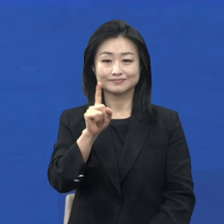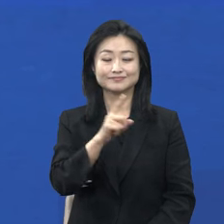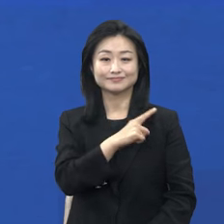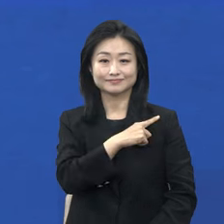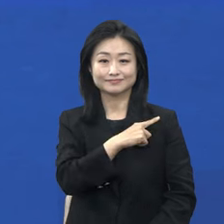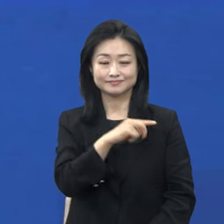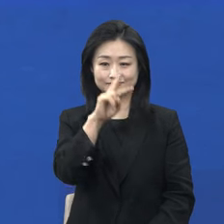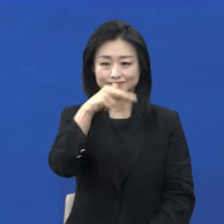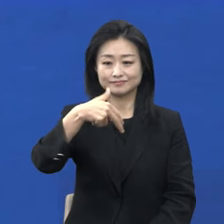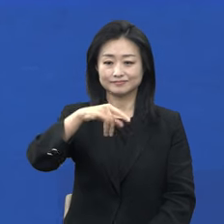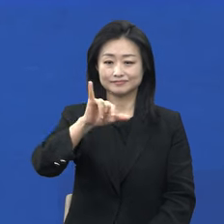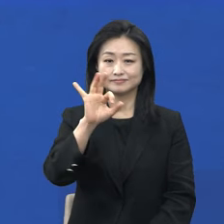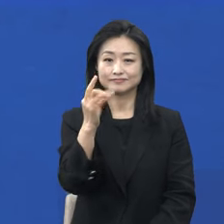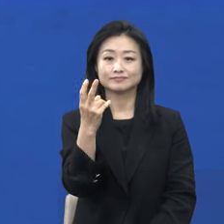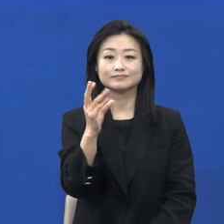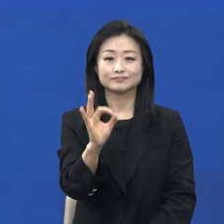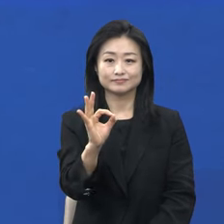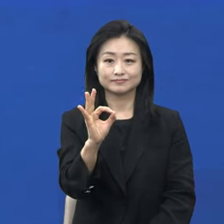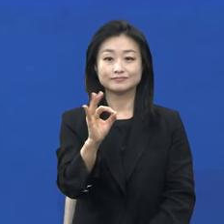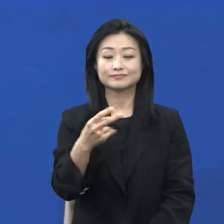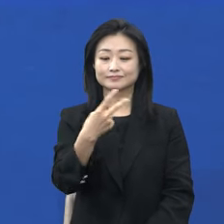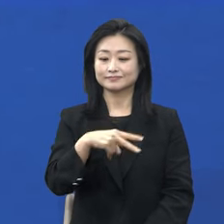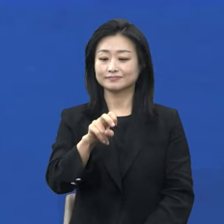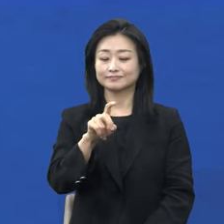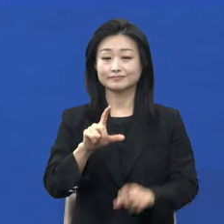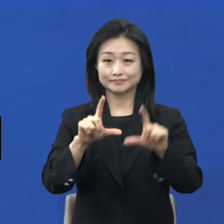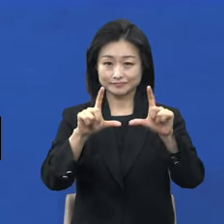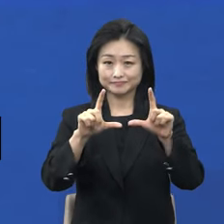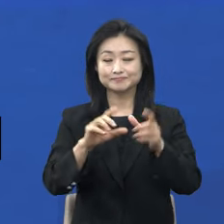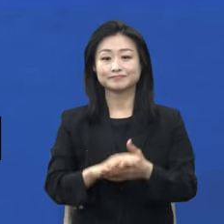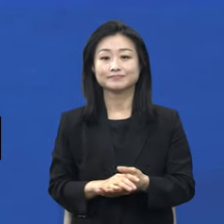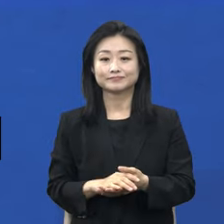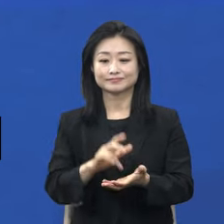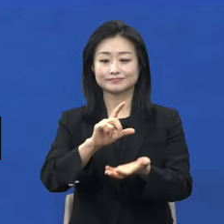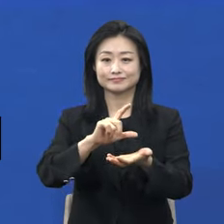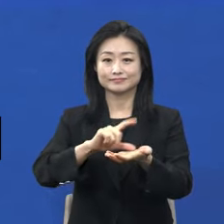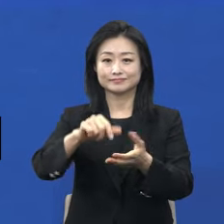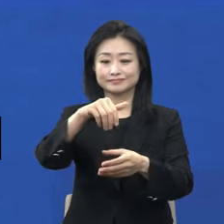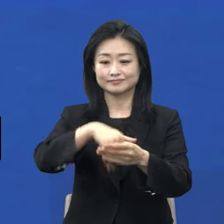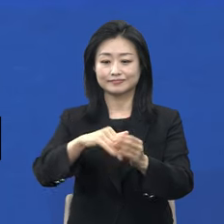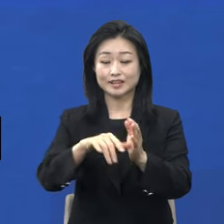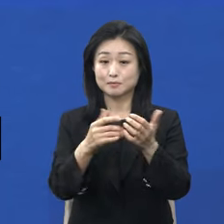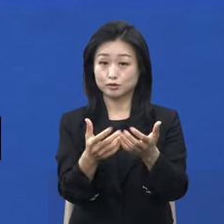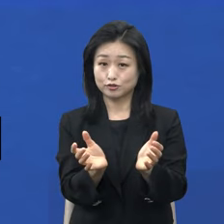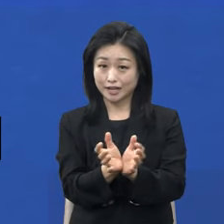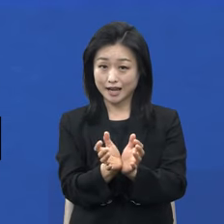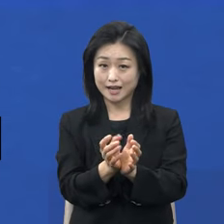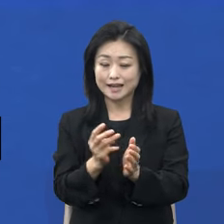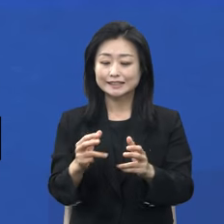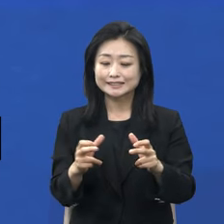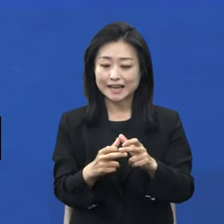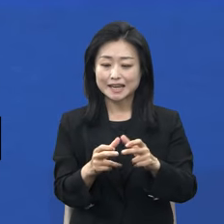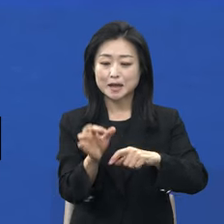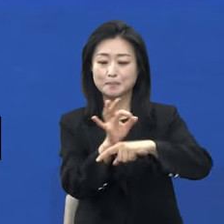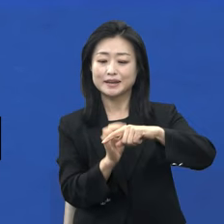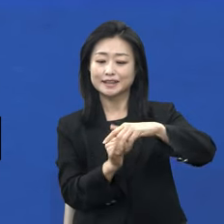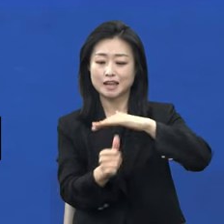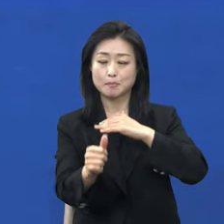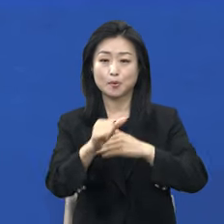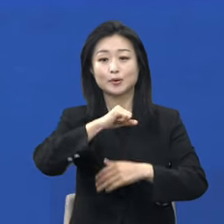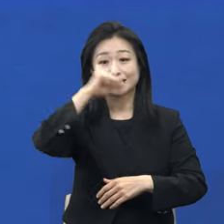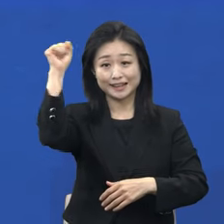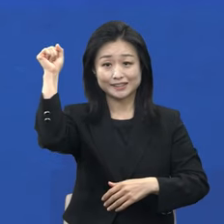후보입니다. 저는 2022년 지방선거에서 경기도의회 더불어민주당 장애인 비례대표로